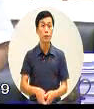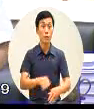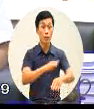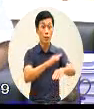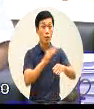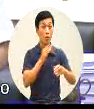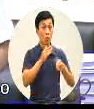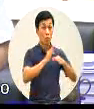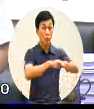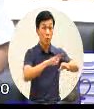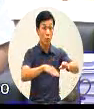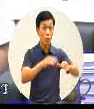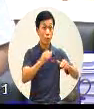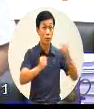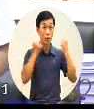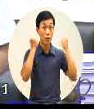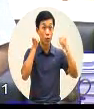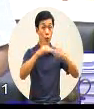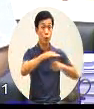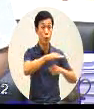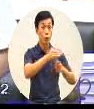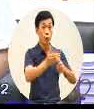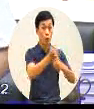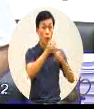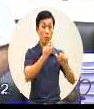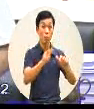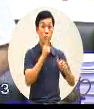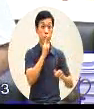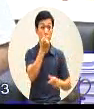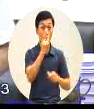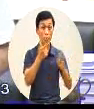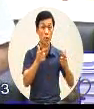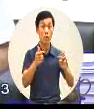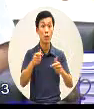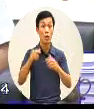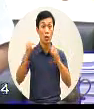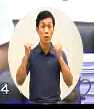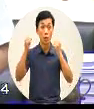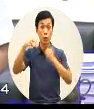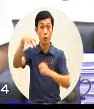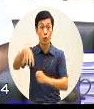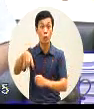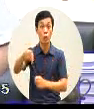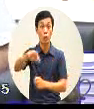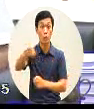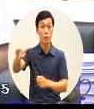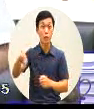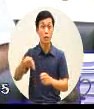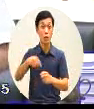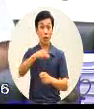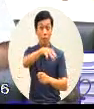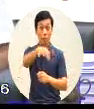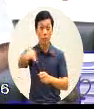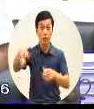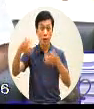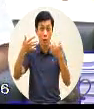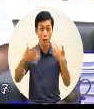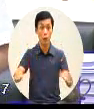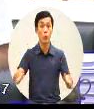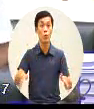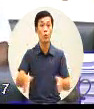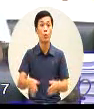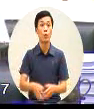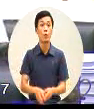懂懂心的啦。提出啊，那个局长啊，那个教育局局长，今这所在啊，冰山一角的